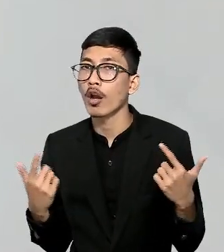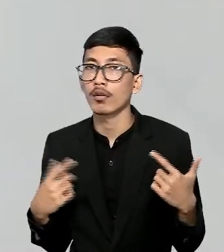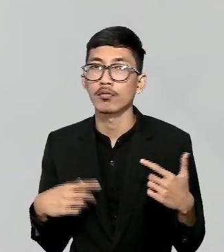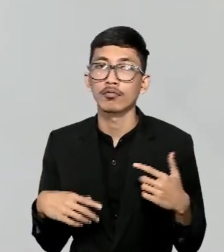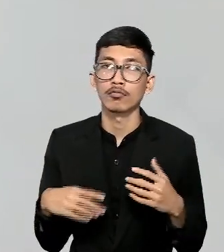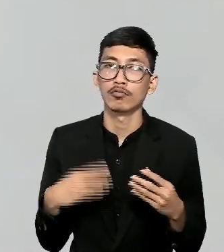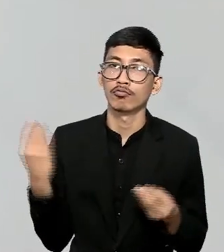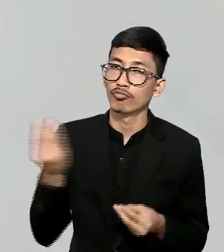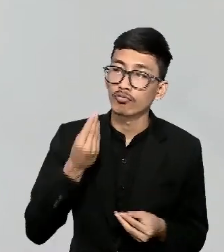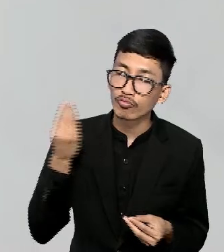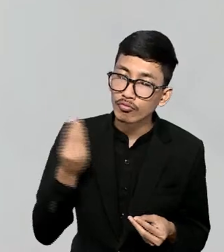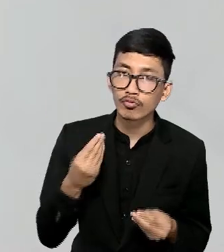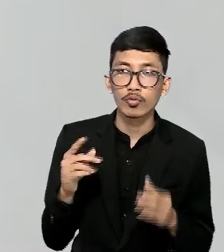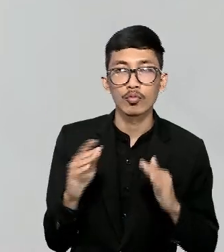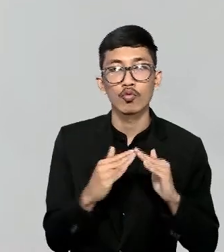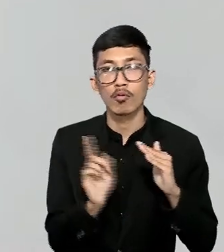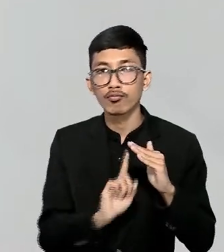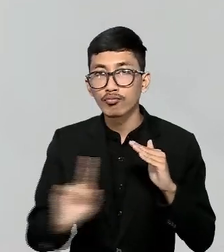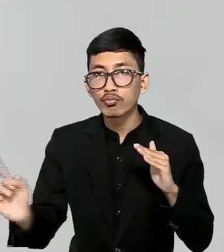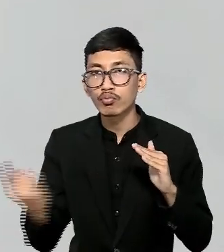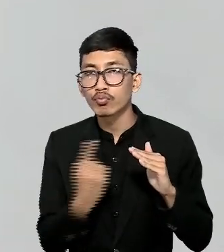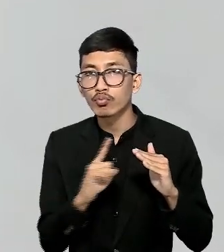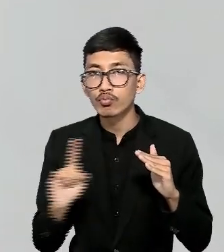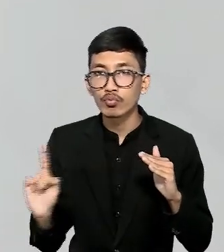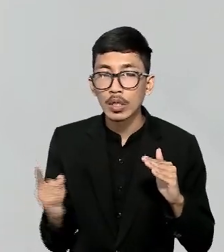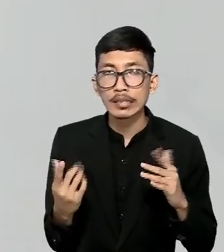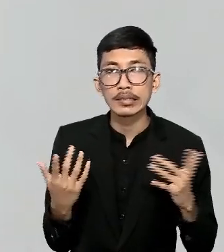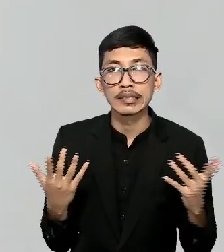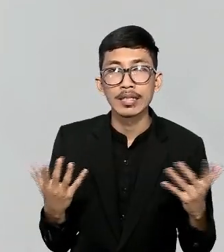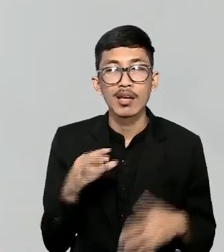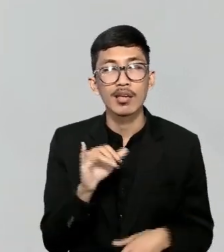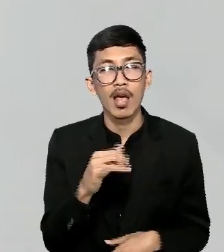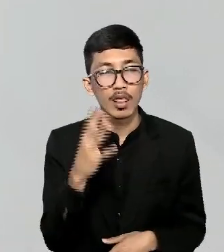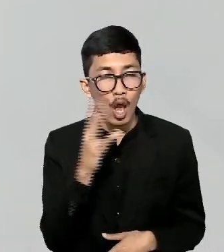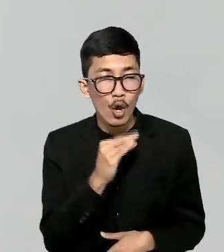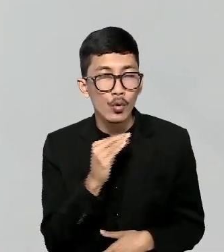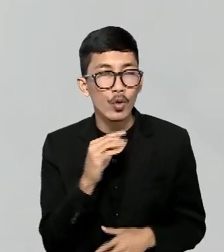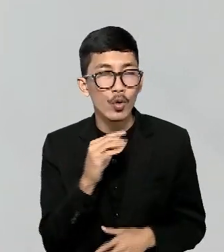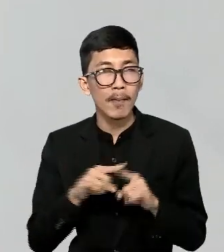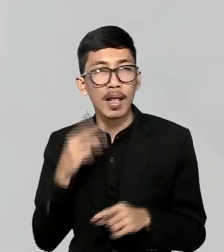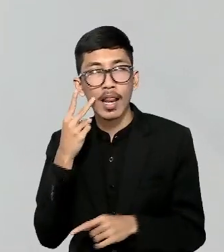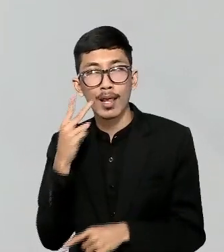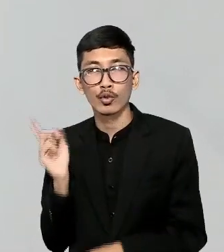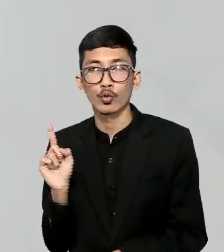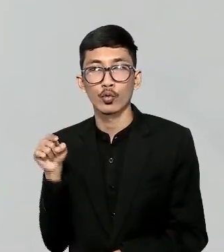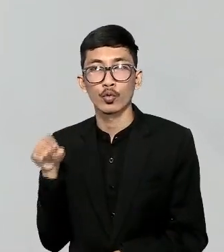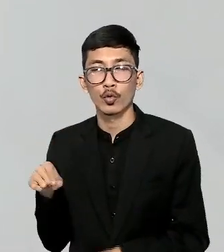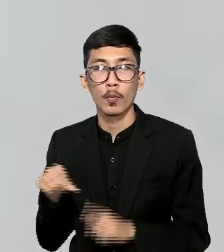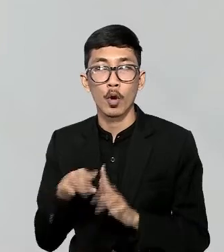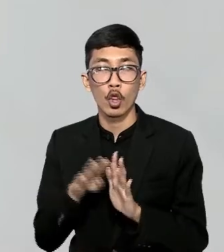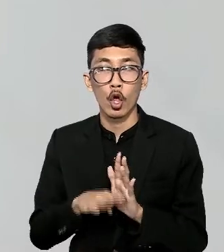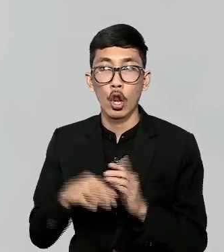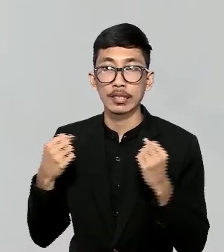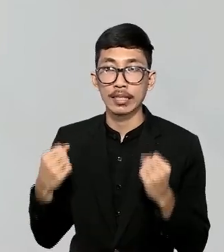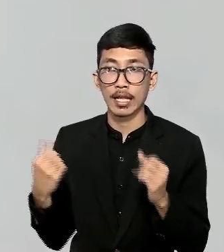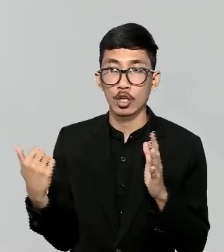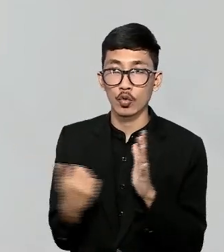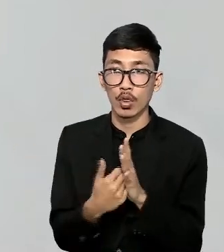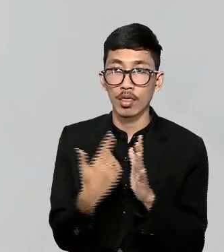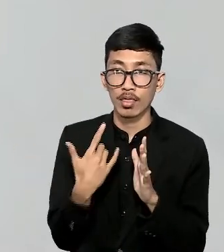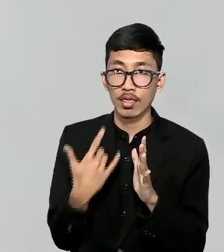dan lain sebagainya dan ini tentunya harus kita mengerti juga Tetapi kalau kita lihat dengan kepatuhan masyarakat kita